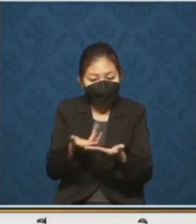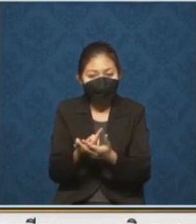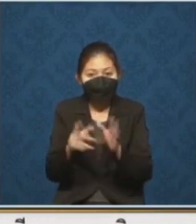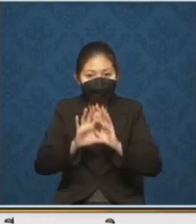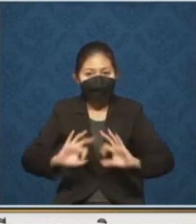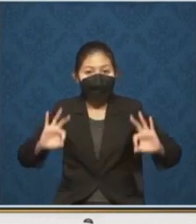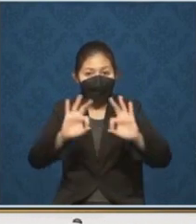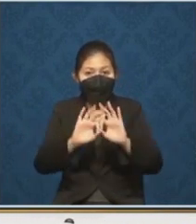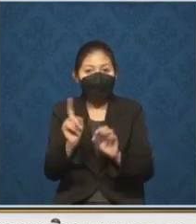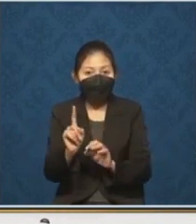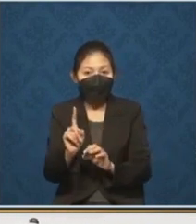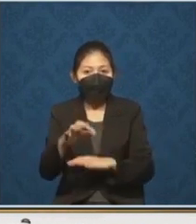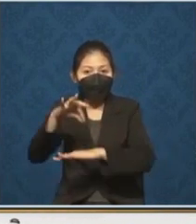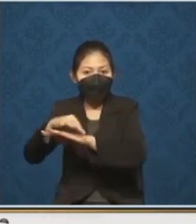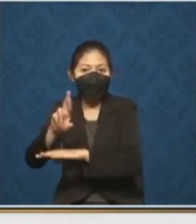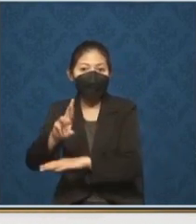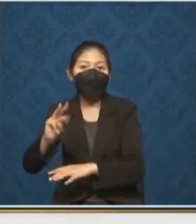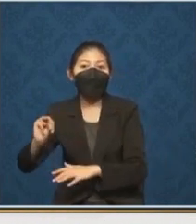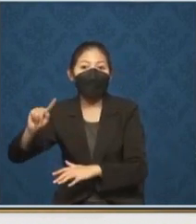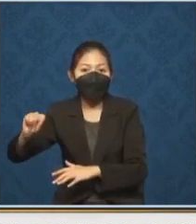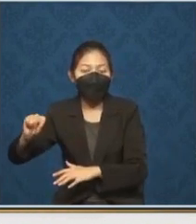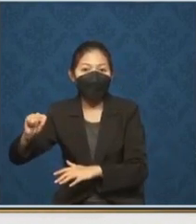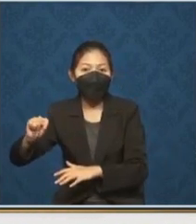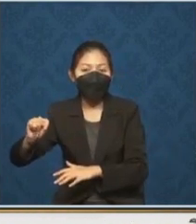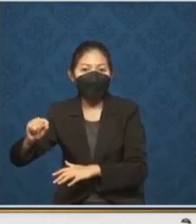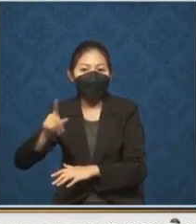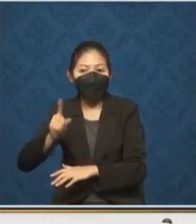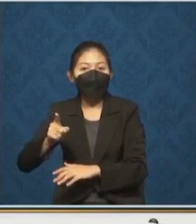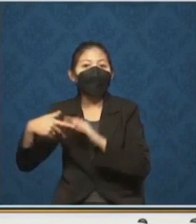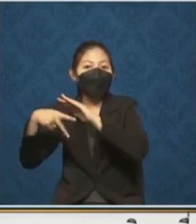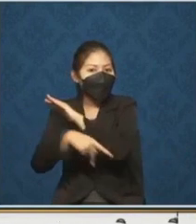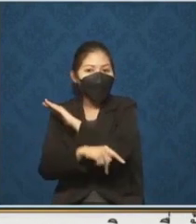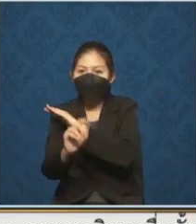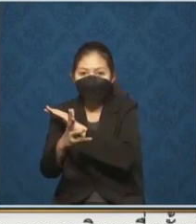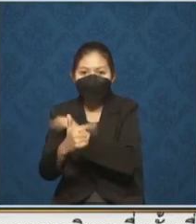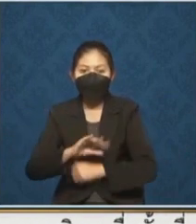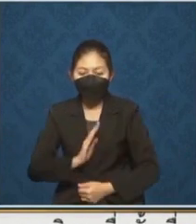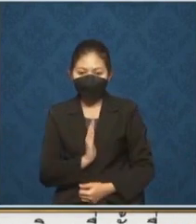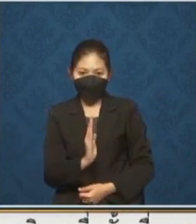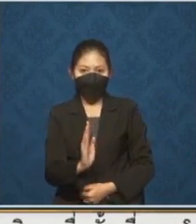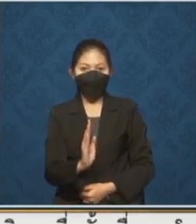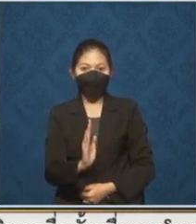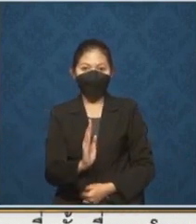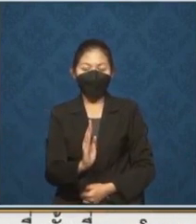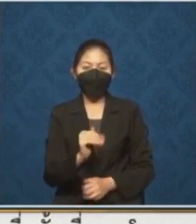รัมตีคณะร้จจะต้องไม่ทดชริต จะตองมความสื่อสัตวจริต